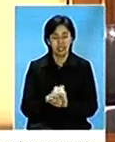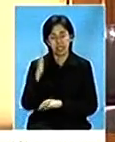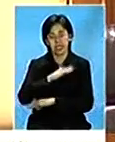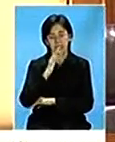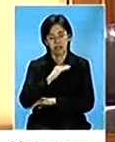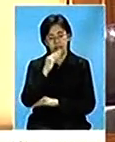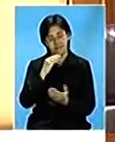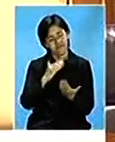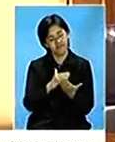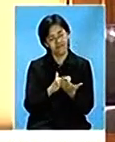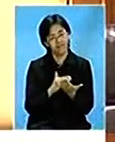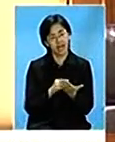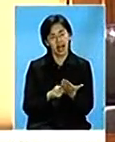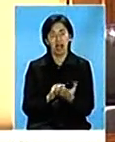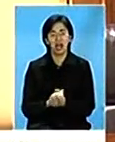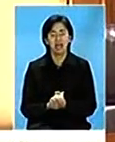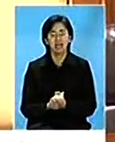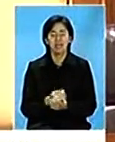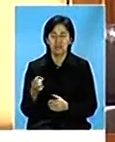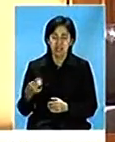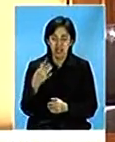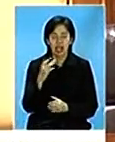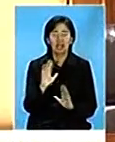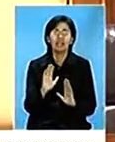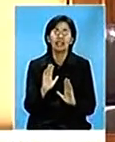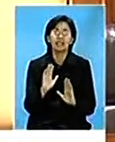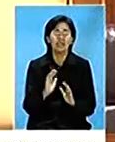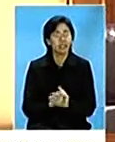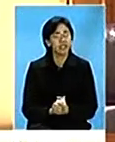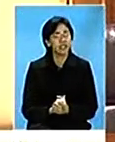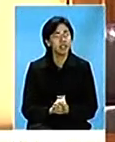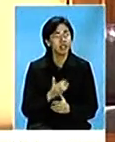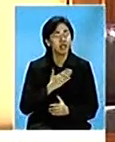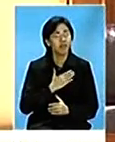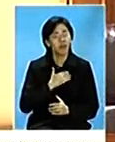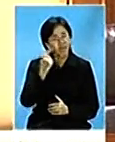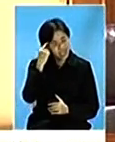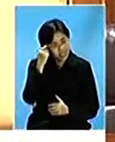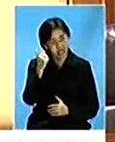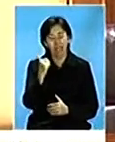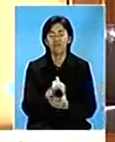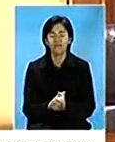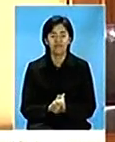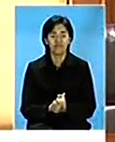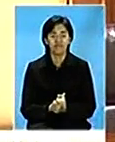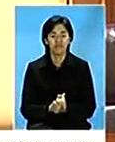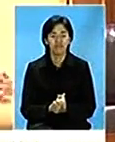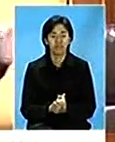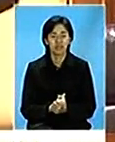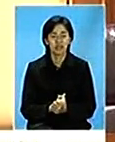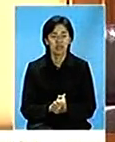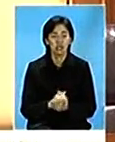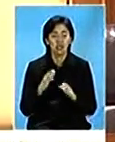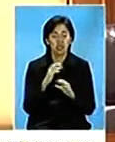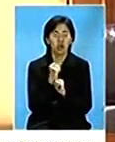พิมพ์เมื่อสักครู่เนี่ยนะฮะที่ใช้คำว่าวางยาอะไรเงี้ยนะฮะทีนี้ท่านผมก็มองในแง่ดีนะครับแล้วก็ผลของเมื่อวาน